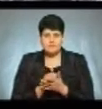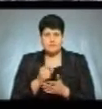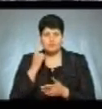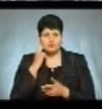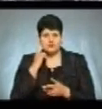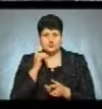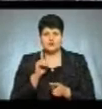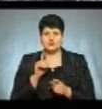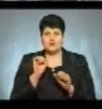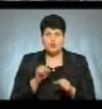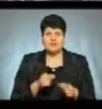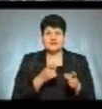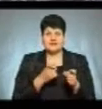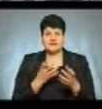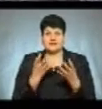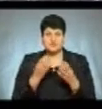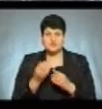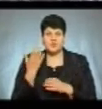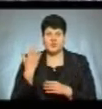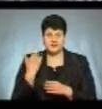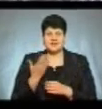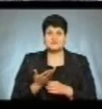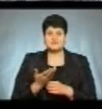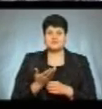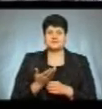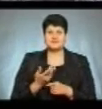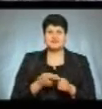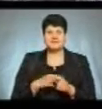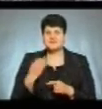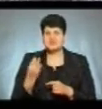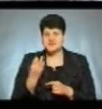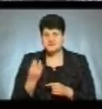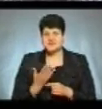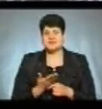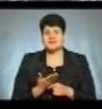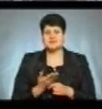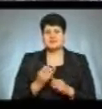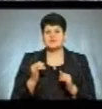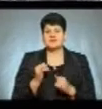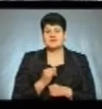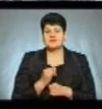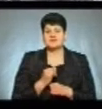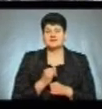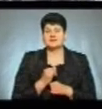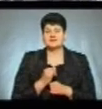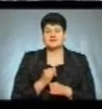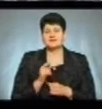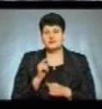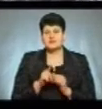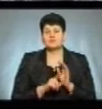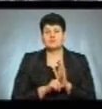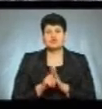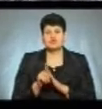що ще можна стріляти, як він колись сказав в інтерв'ю. Це дуже цікаво. І тоді